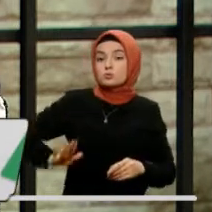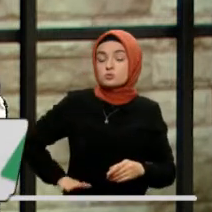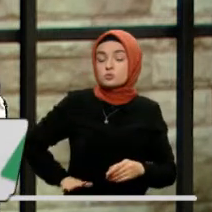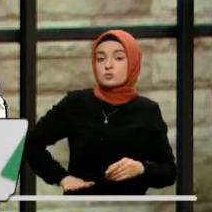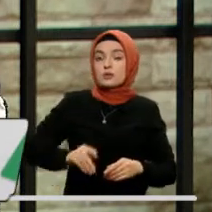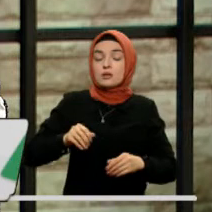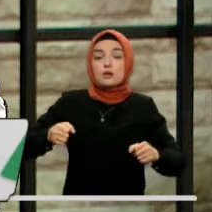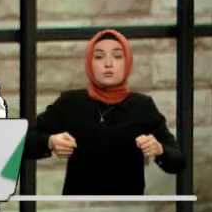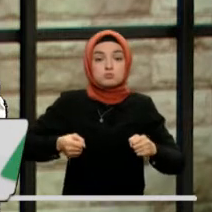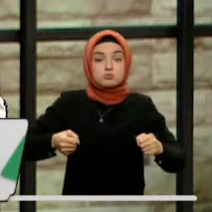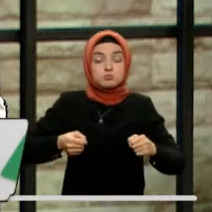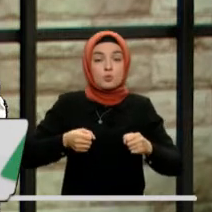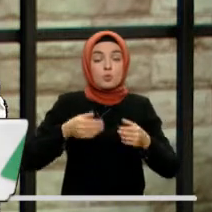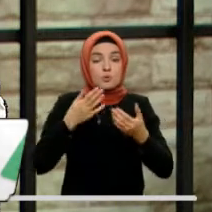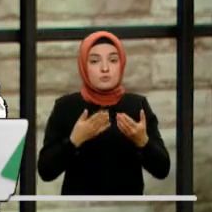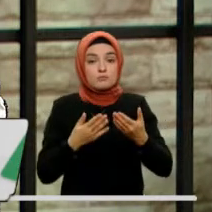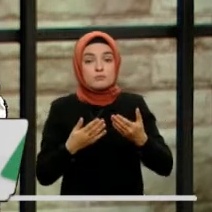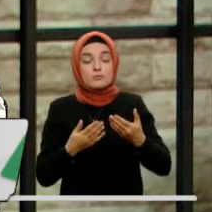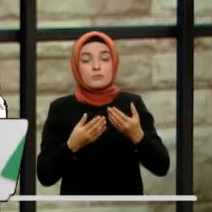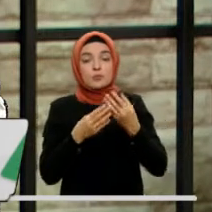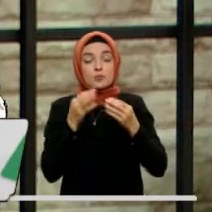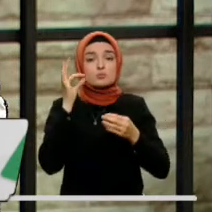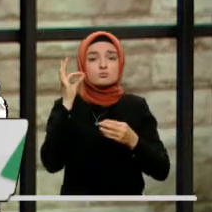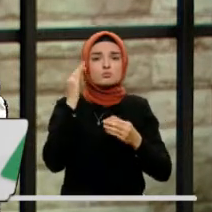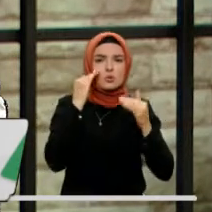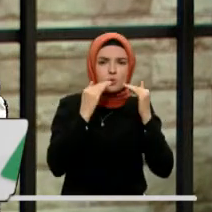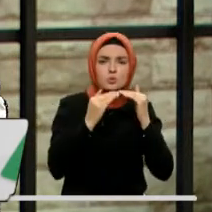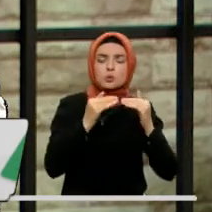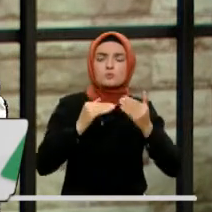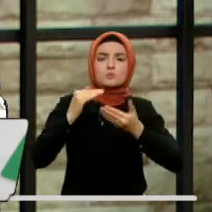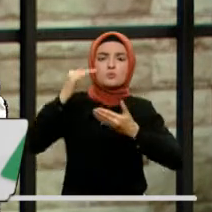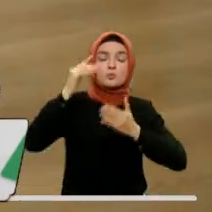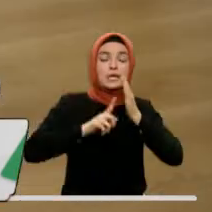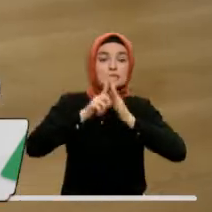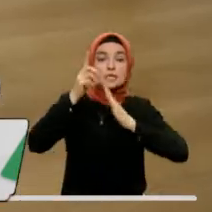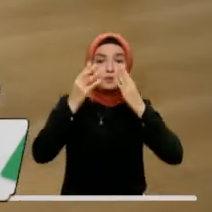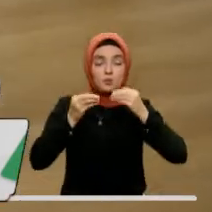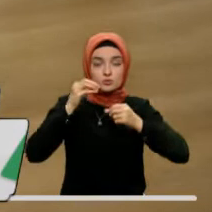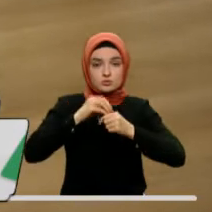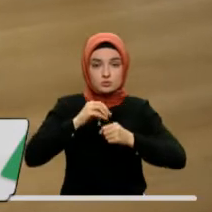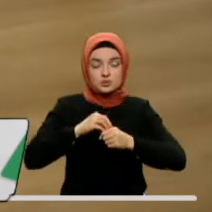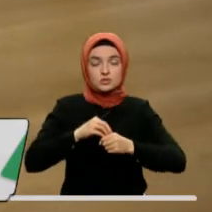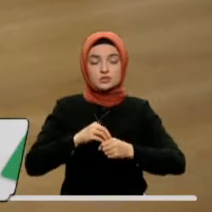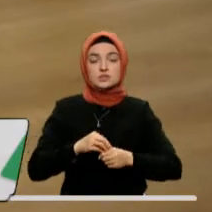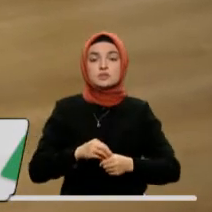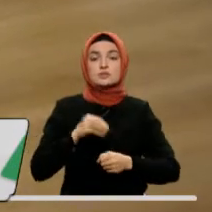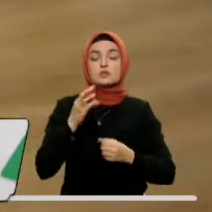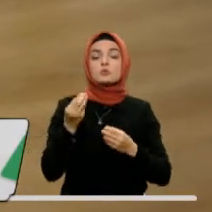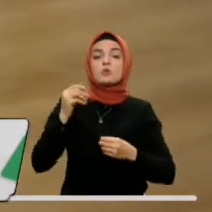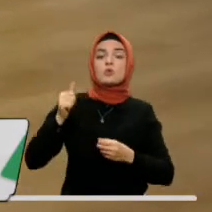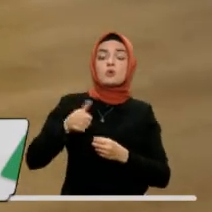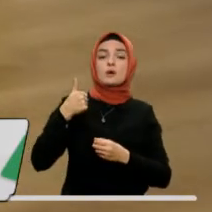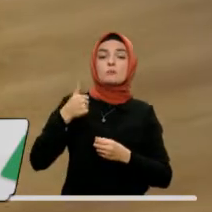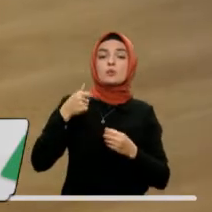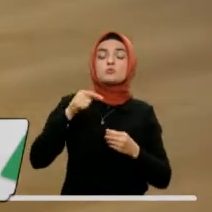kilo vermeye müsait. Zaten büyüme gelişmede olduğu için. Metabolizmalar hızlı ki, anlamında söylüyorum. Aynen öyle. Zaten